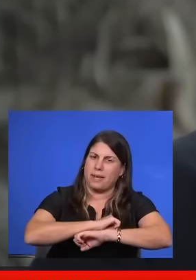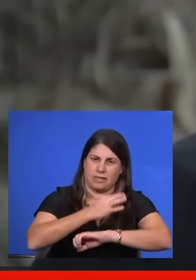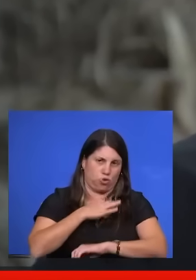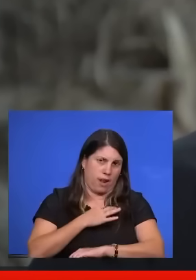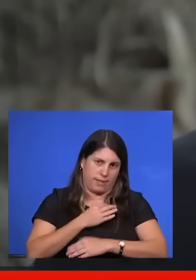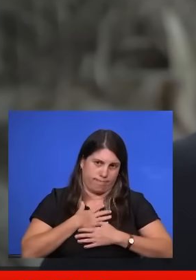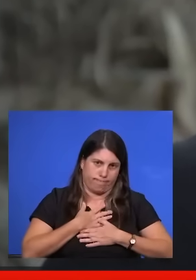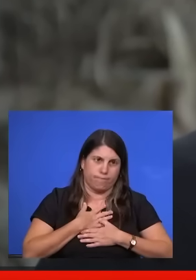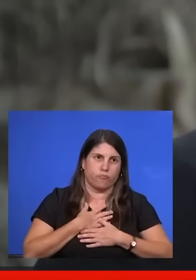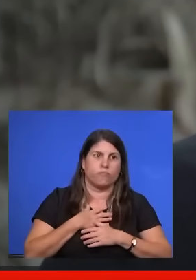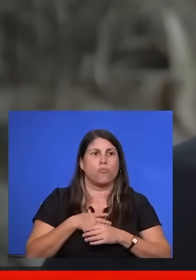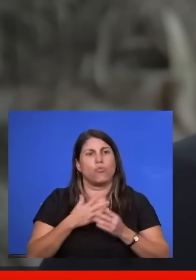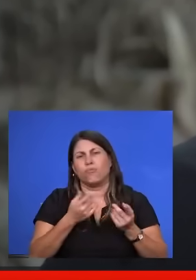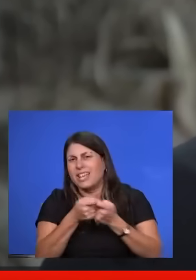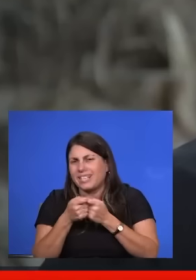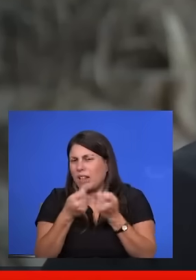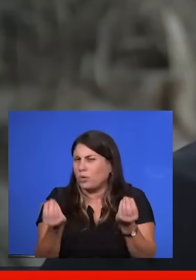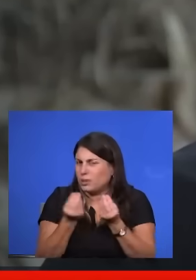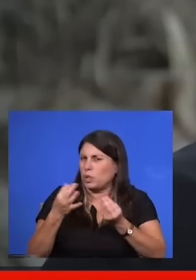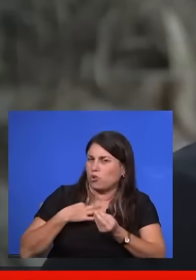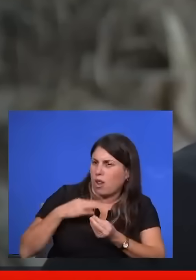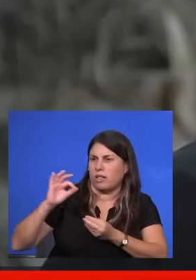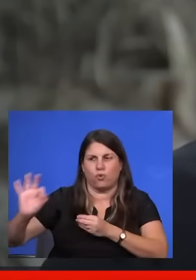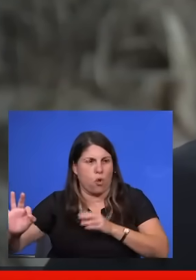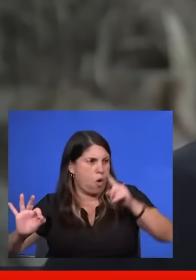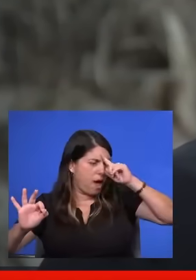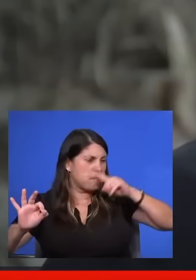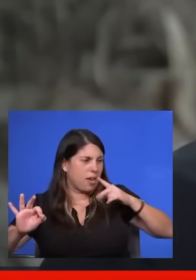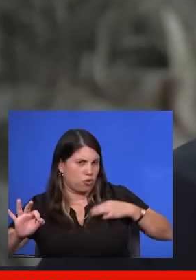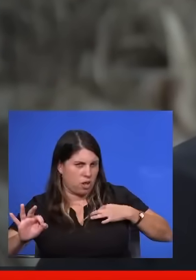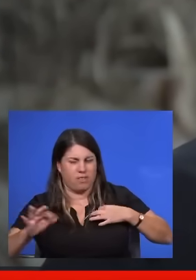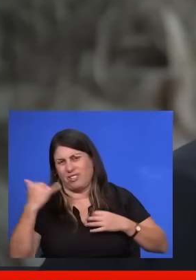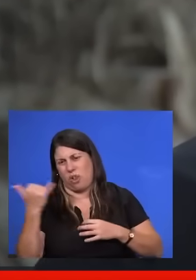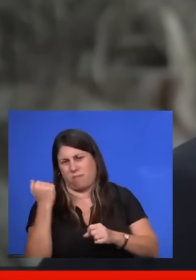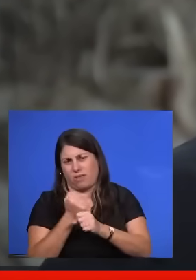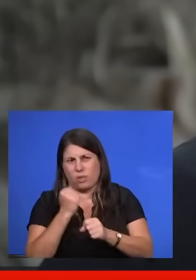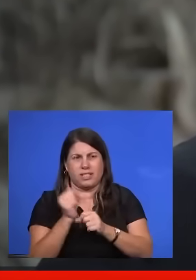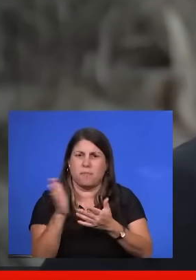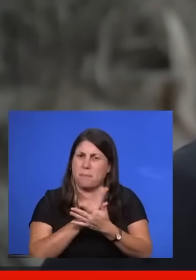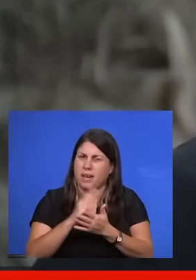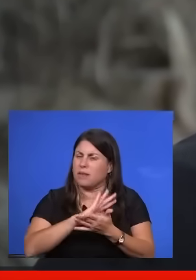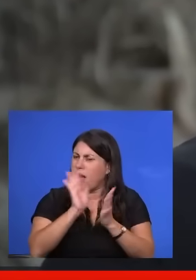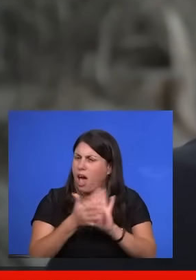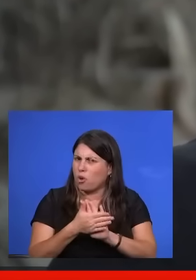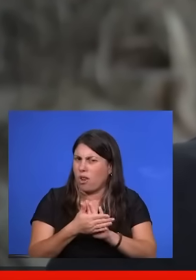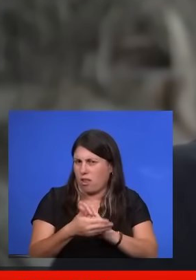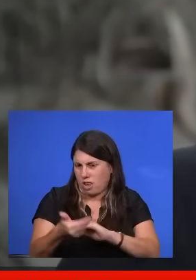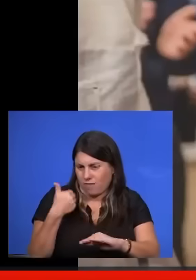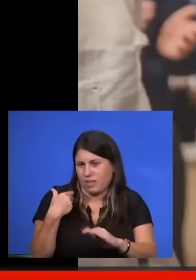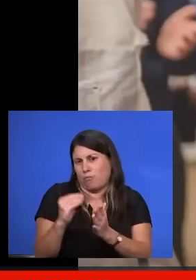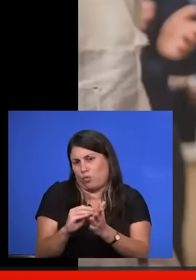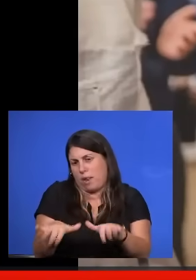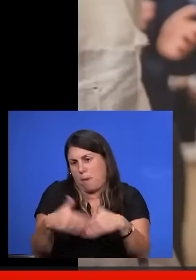הרגענו את כל הציוד שלי, שלו, של אבא שלי, כמו שאנחנו עושים כל הזמן, מכינים את הכל לפני כדי שבבוקר ניקח קפה ונעלה